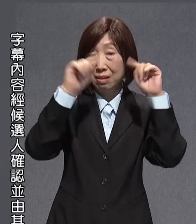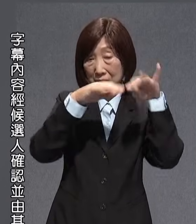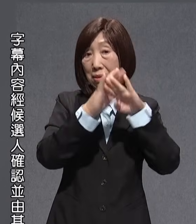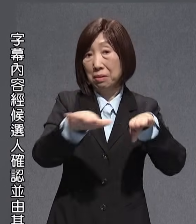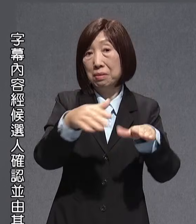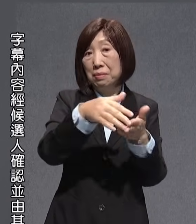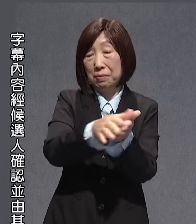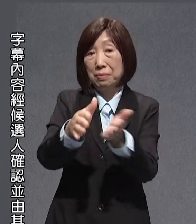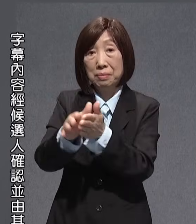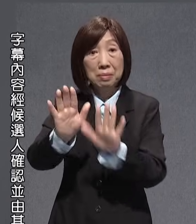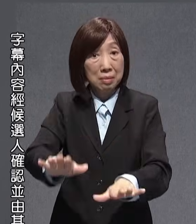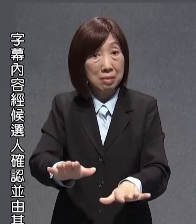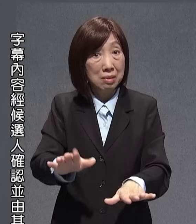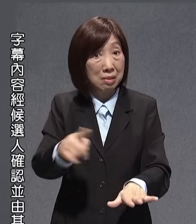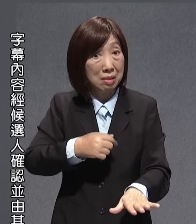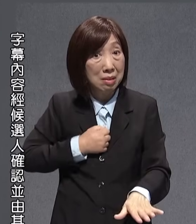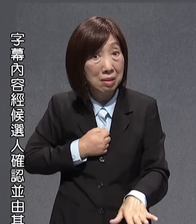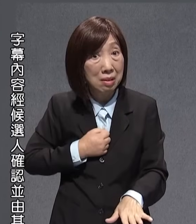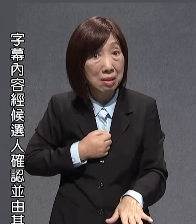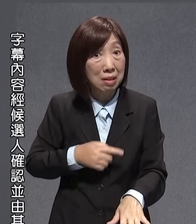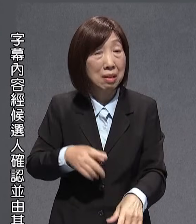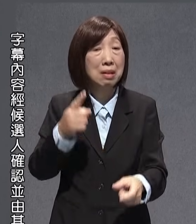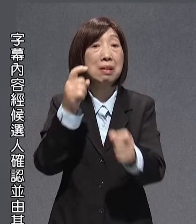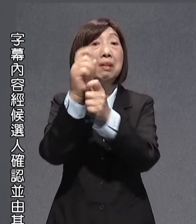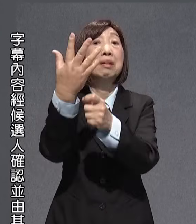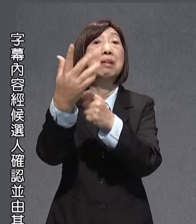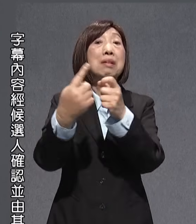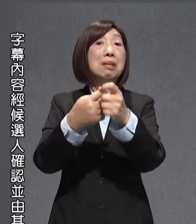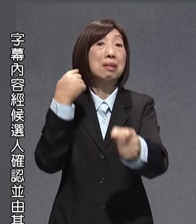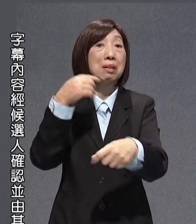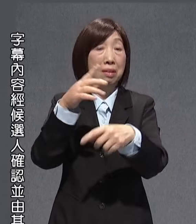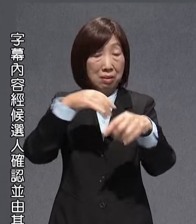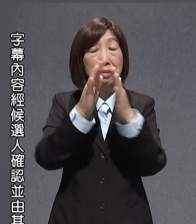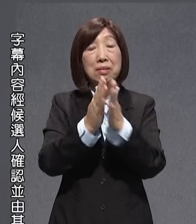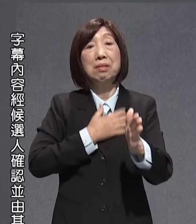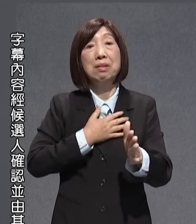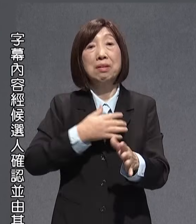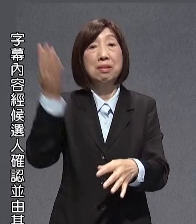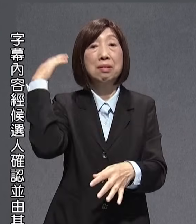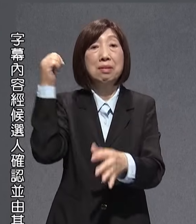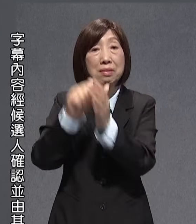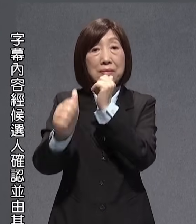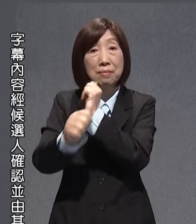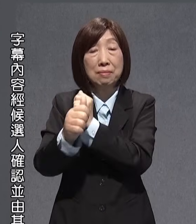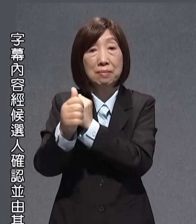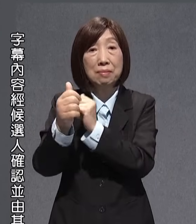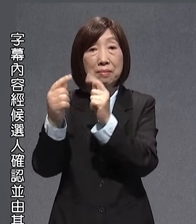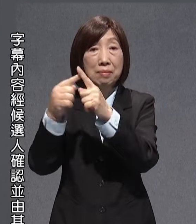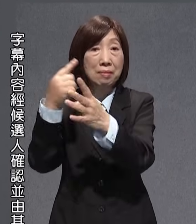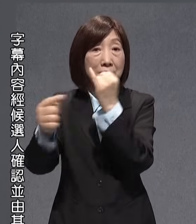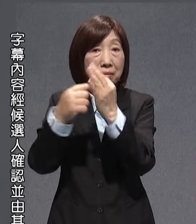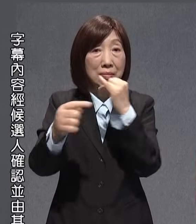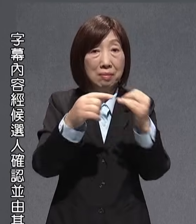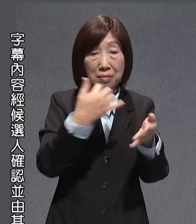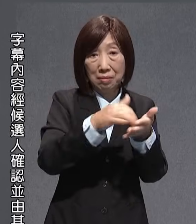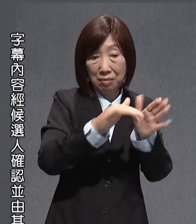这个是今天才知道的吗？18年前就知道，当年出生的新生儿有多少，你就可以知道说18年后